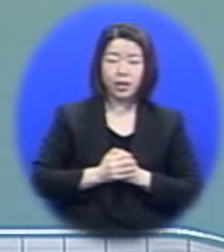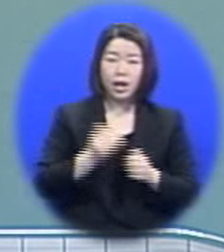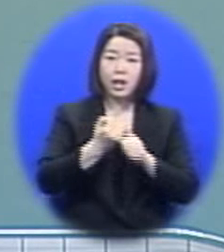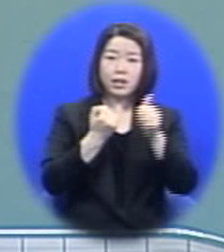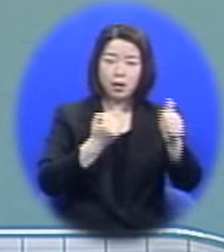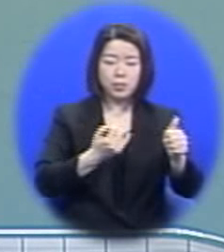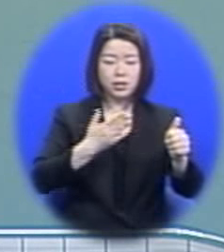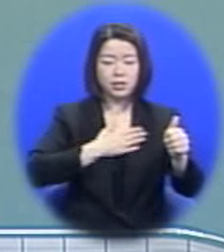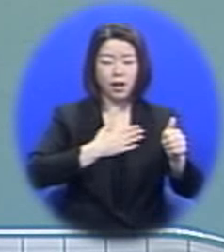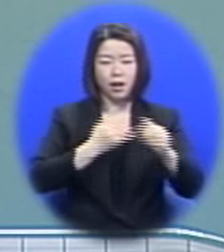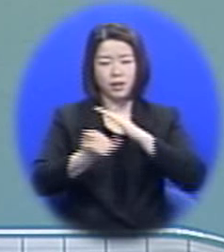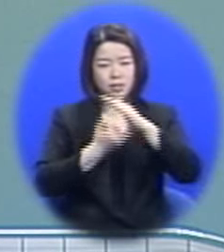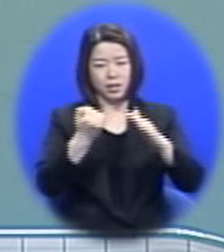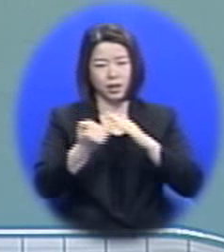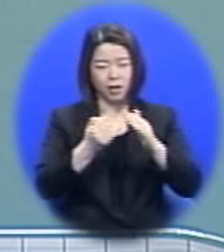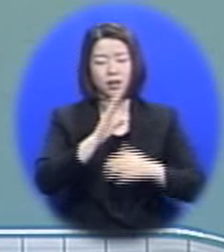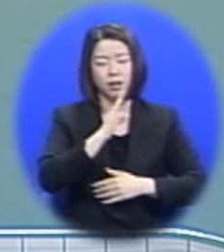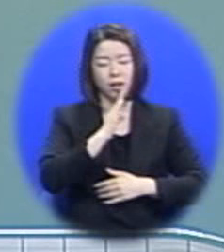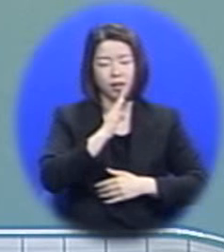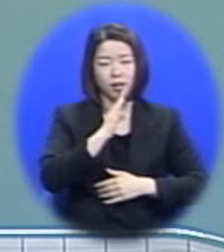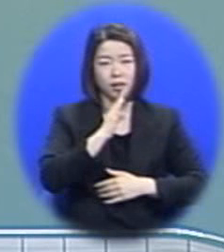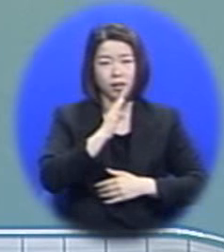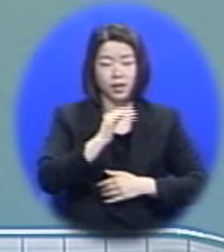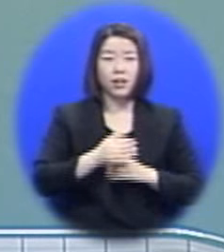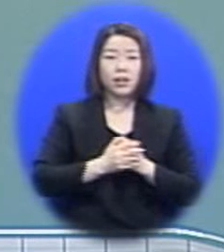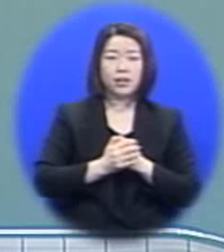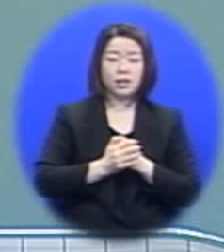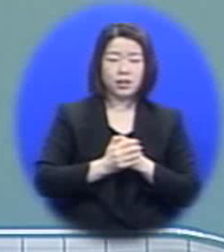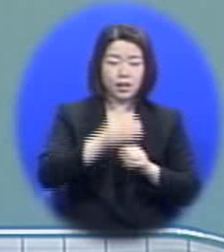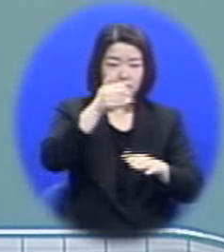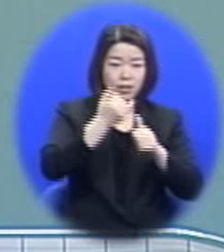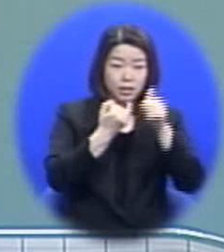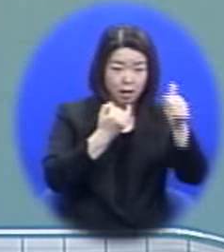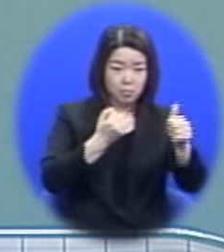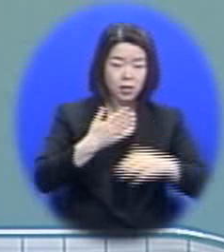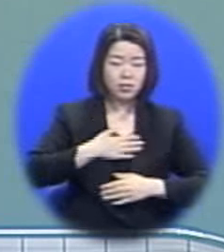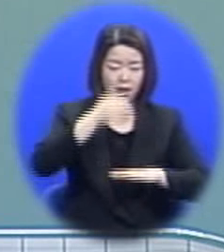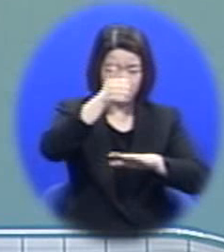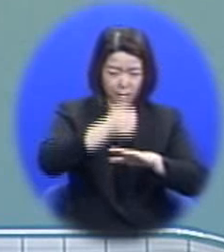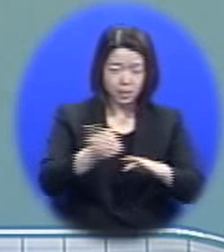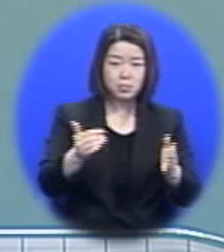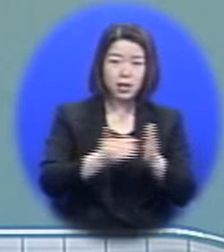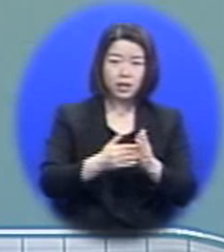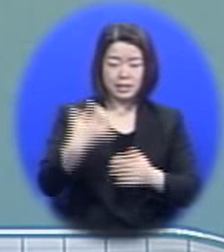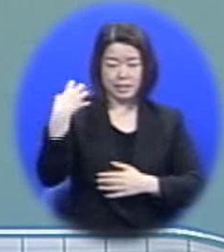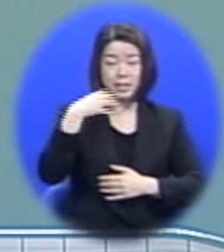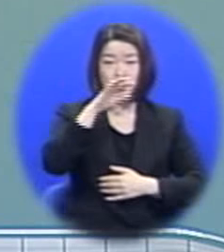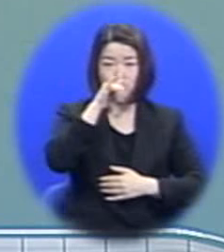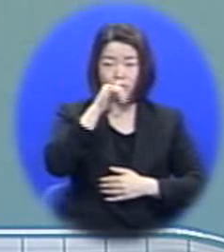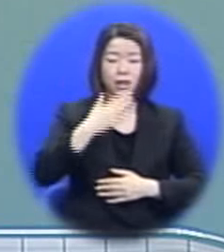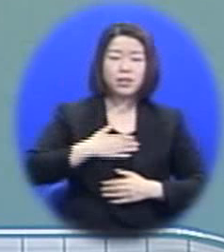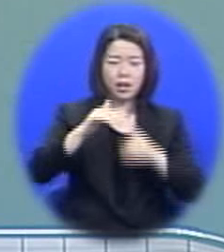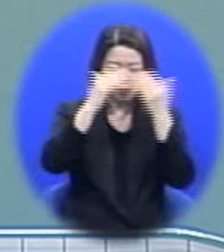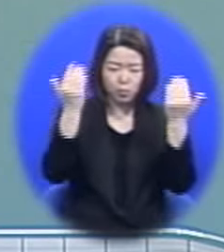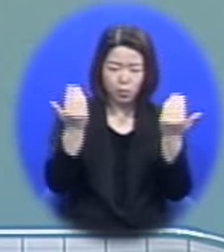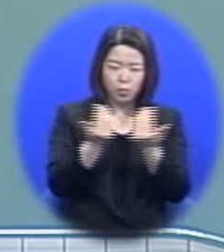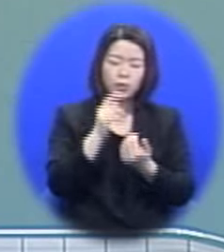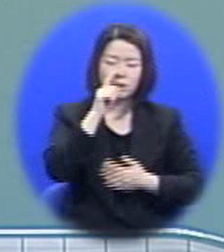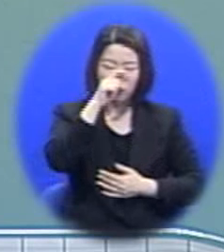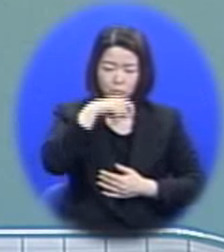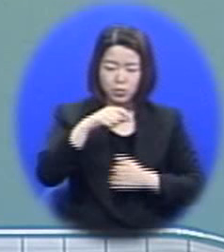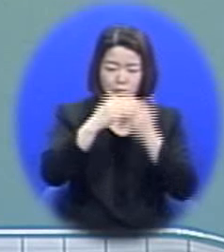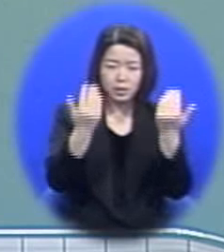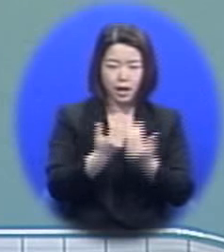나를 사랑하는구나. 남편은 나를 끝까지 책임지는구나. 내 모든 허물을 다 책임져